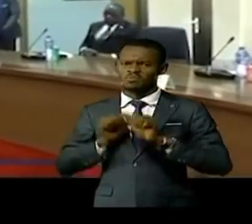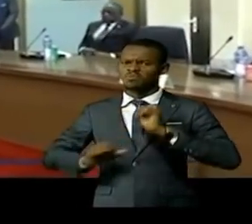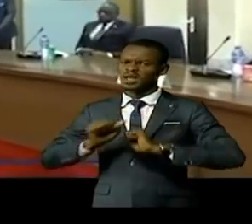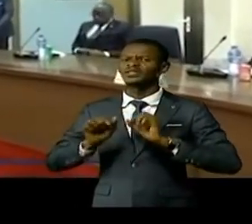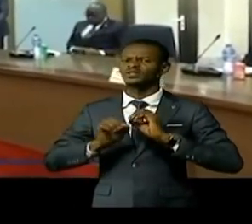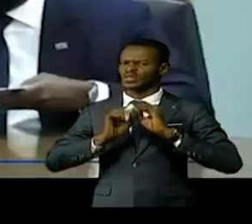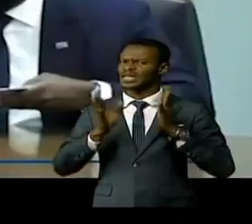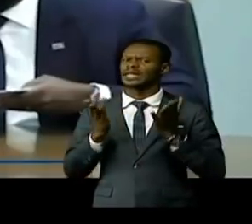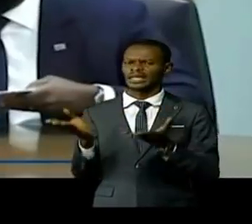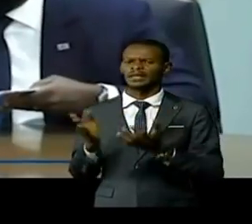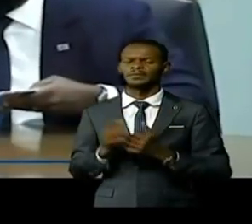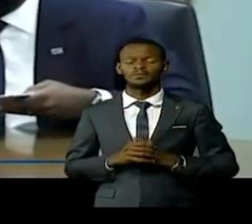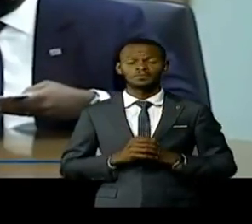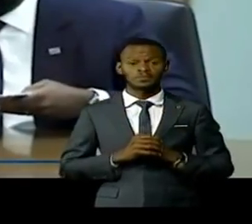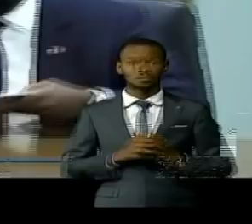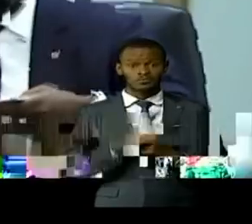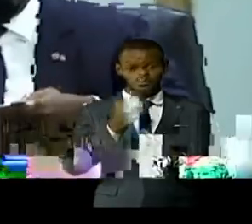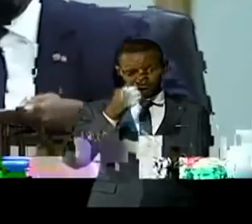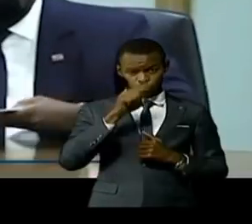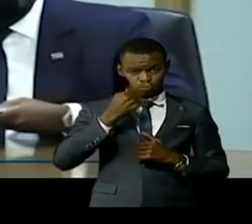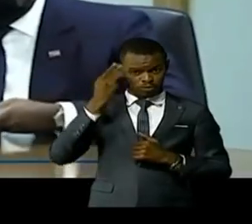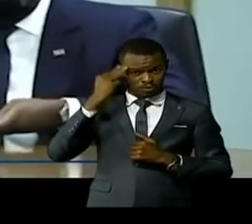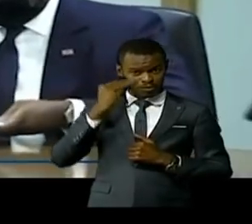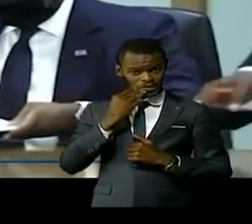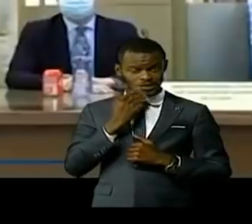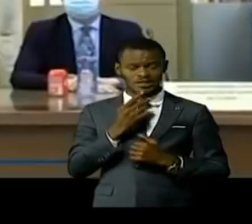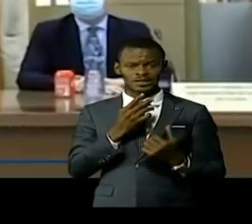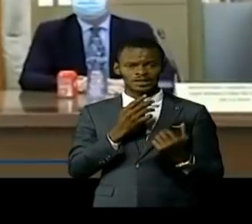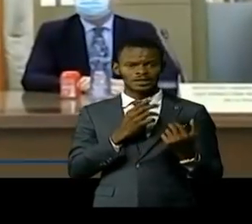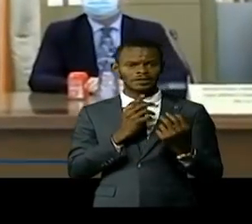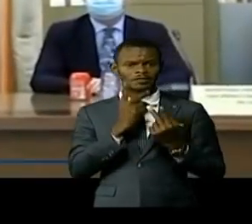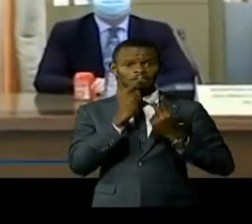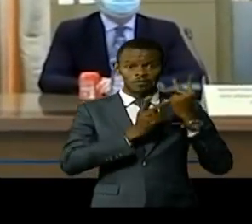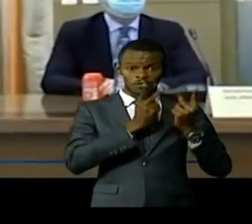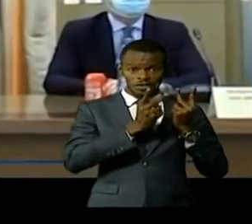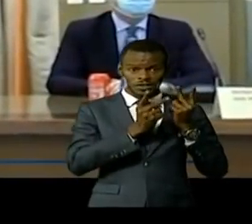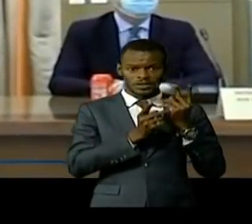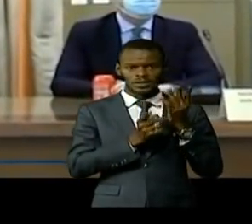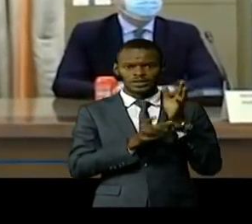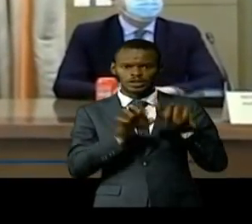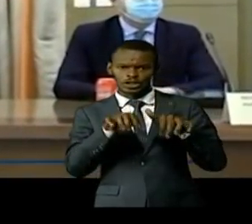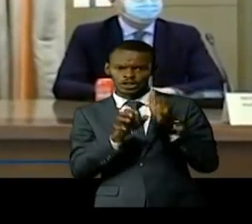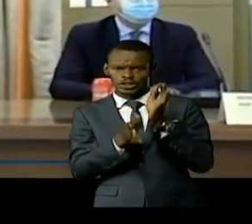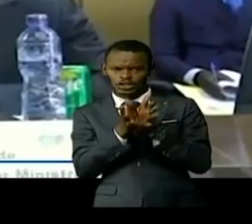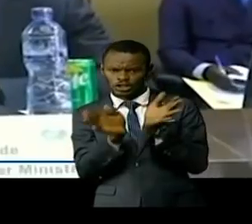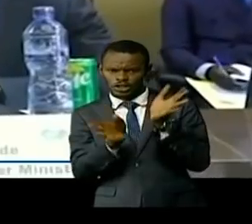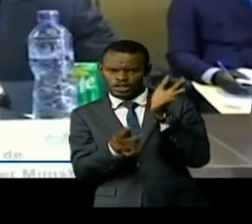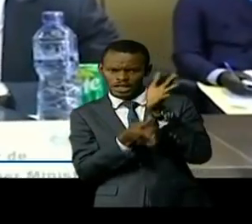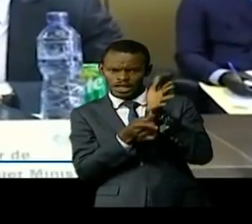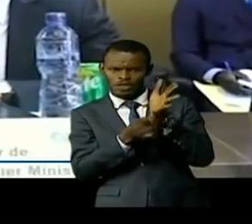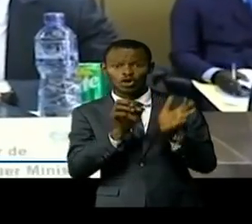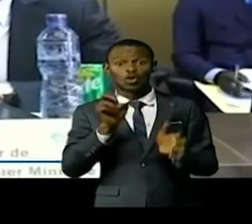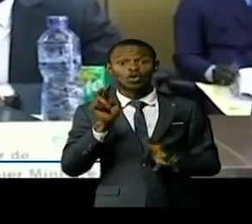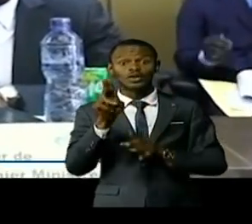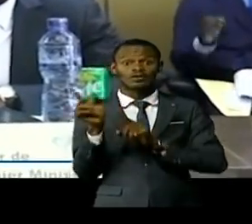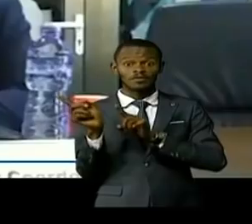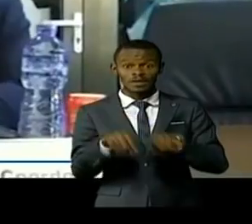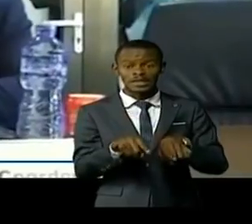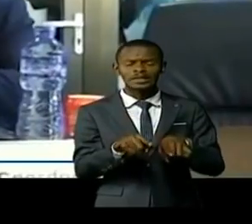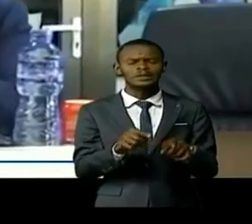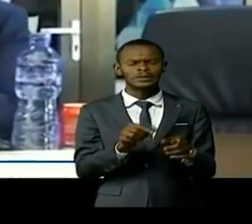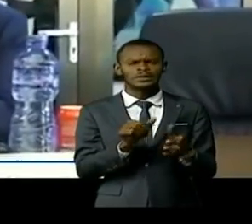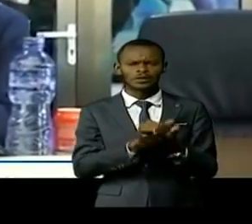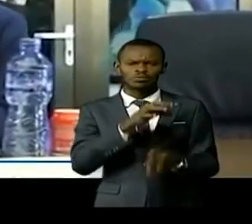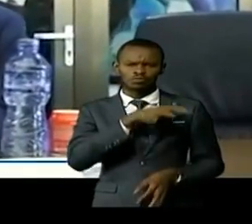gouvernement, cette visite tombe à point nommé, puisqu'avec le sommet, il sera également question d'évaluer les accords cadres d'Addis